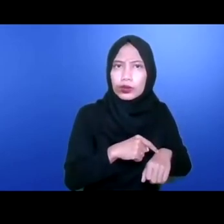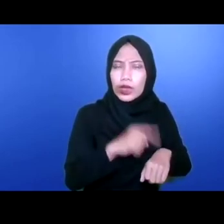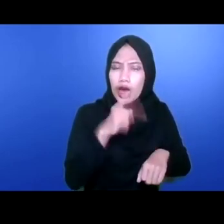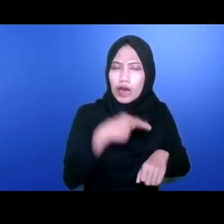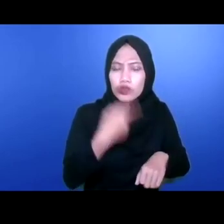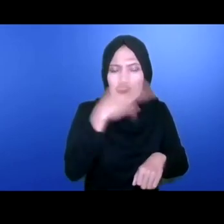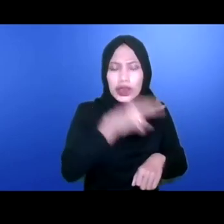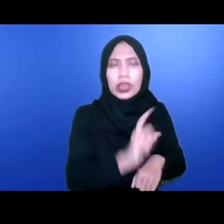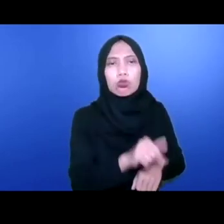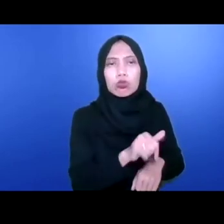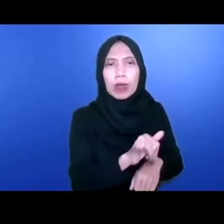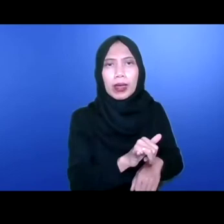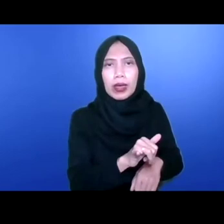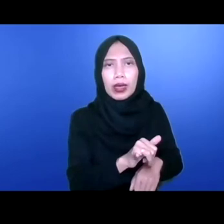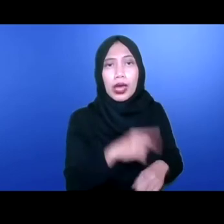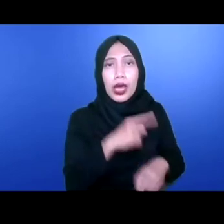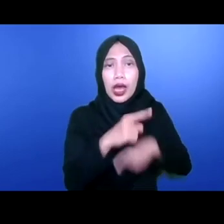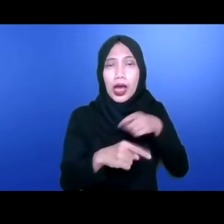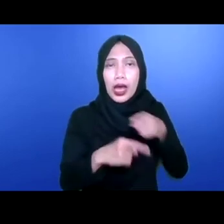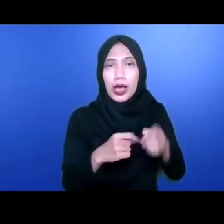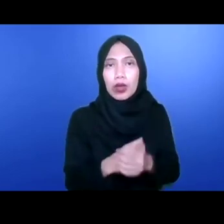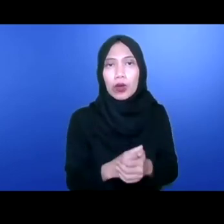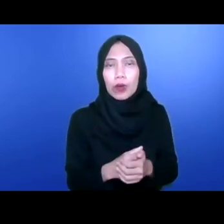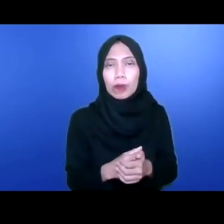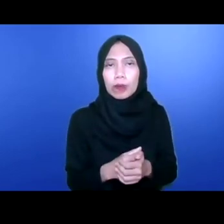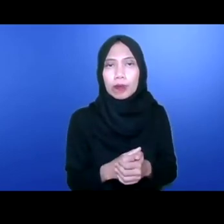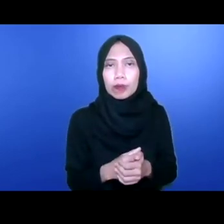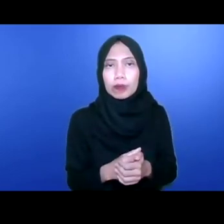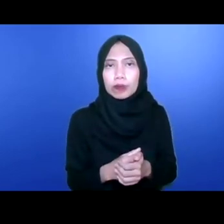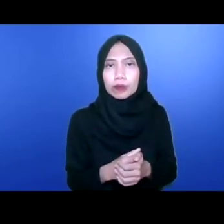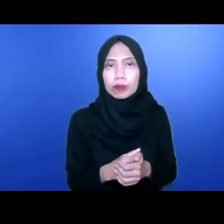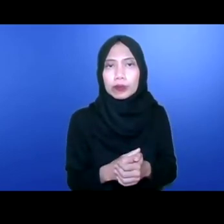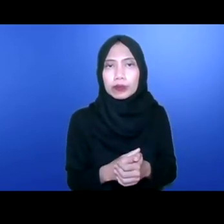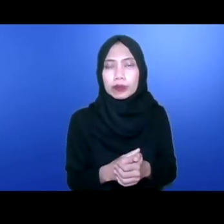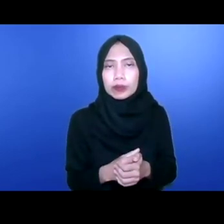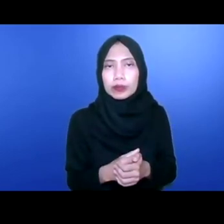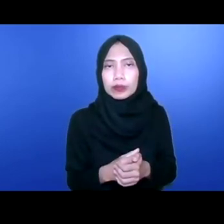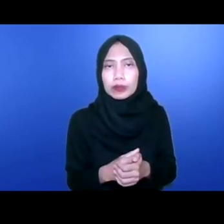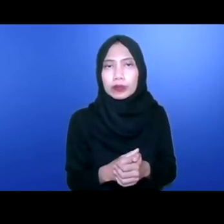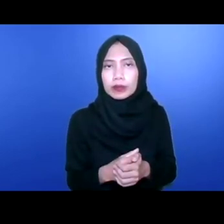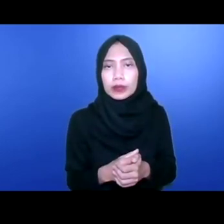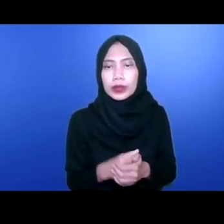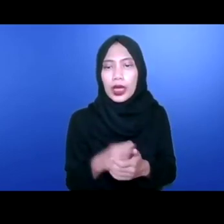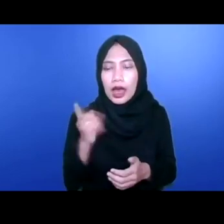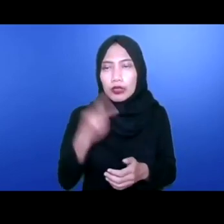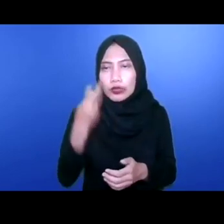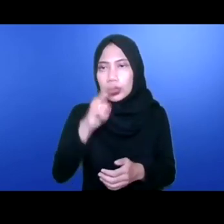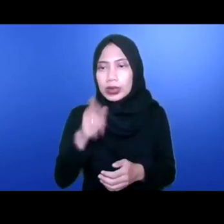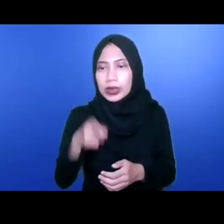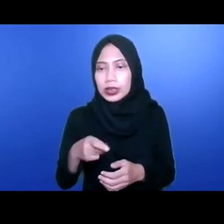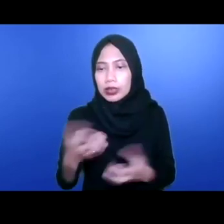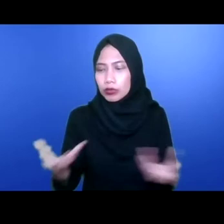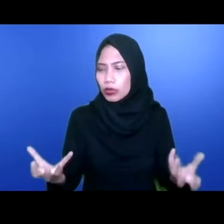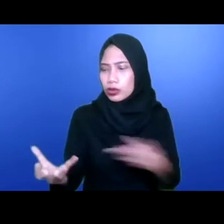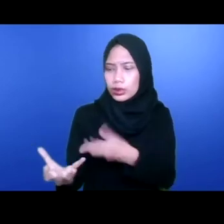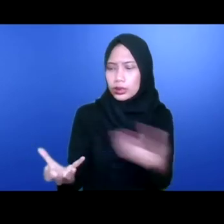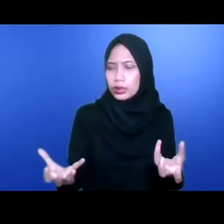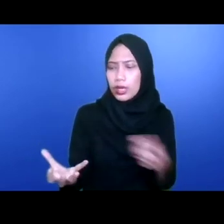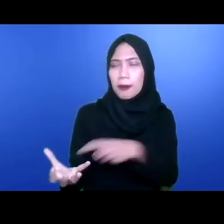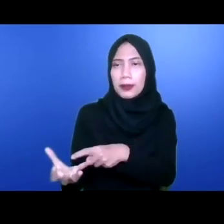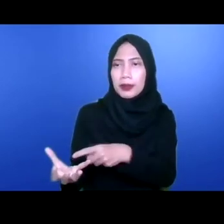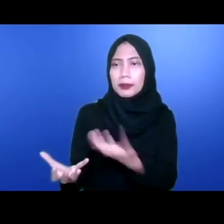dilihat. Nah, ketika produk kanal infrastruktur ini tersedia, kita harus lihat dari dua sisi bagaimana bisa adopsinya